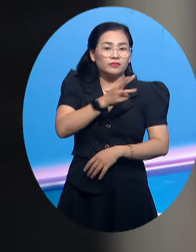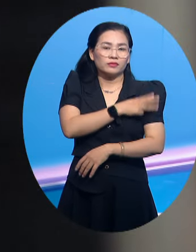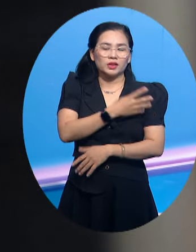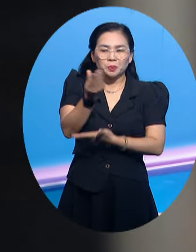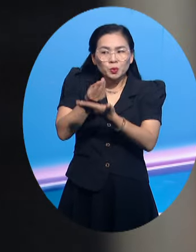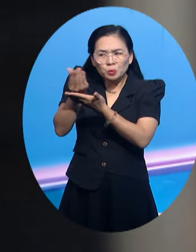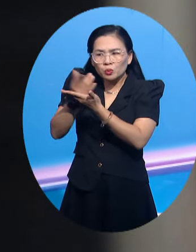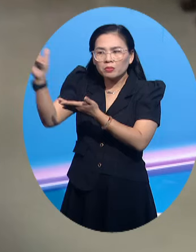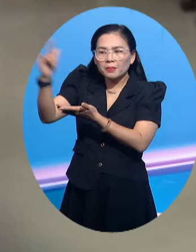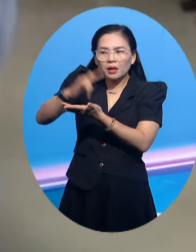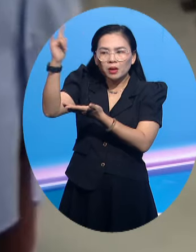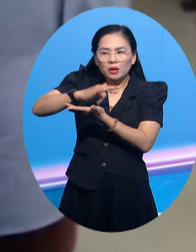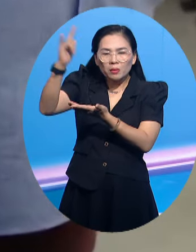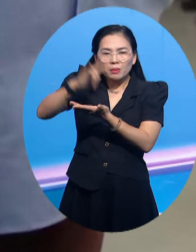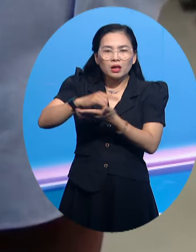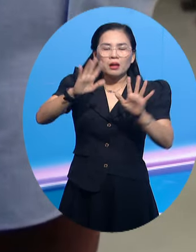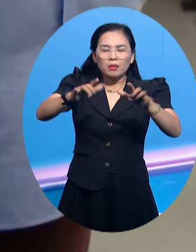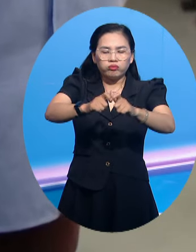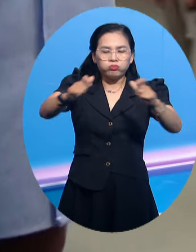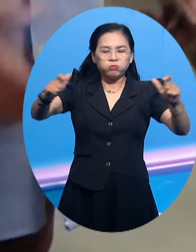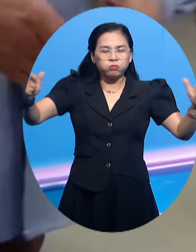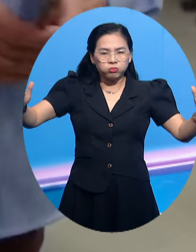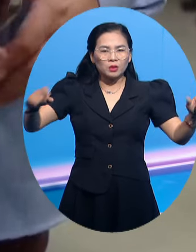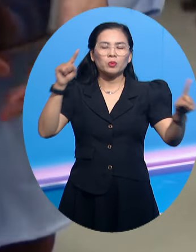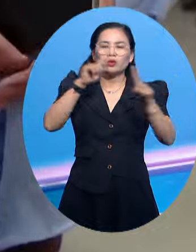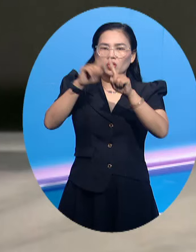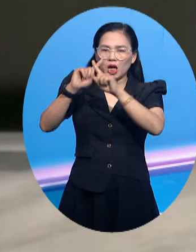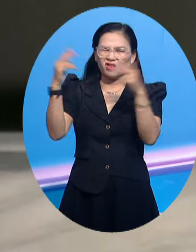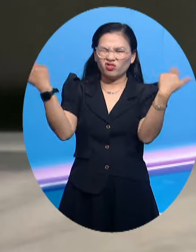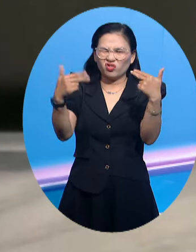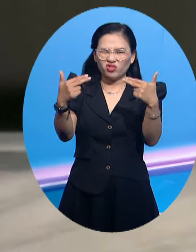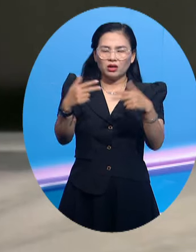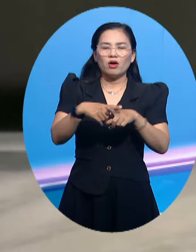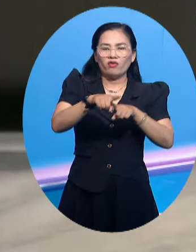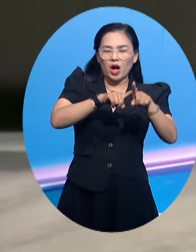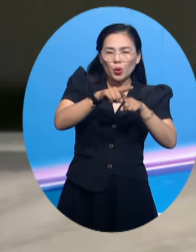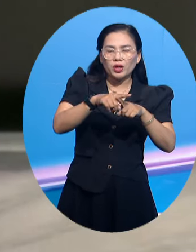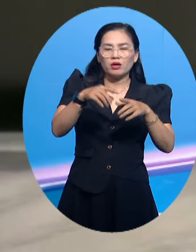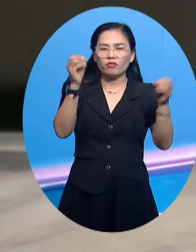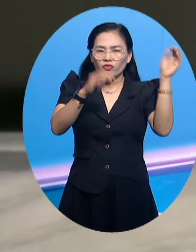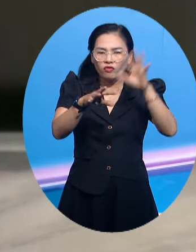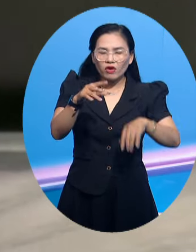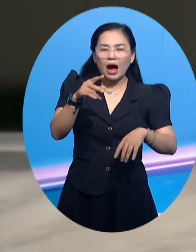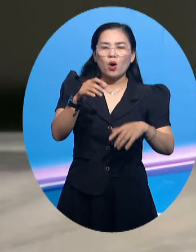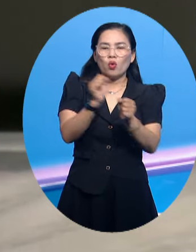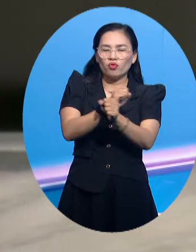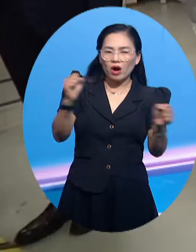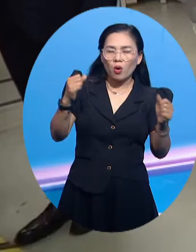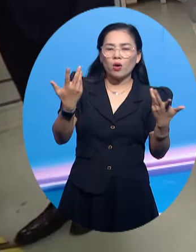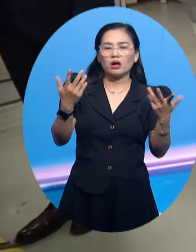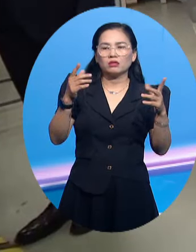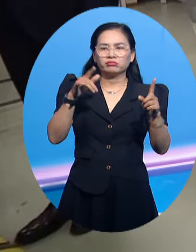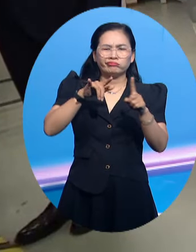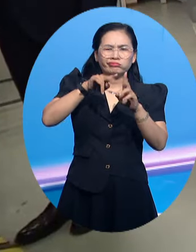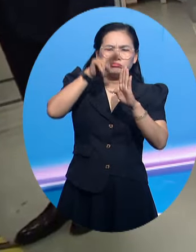ở nước ngoài và đẩ mạnh việc sản xuất của riêng họ để phục vụ nhiều mục tiêu khác nhau từ phá hủy Pháo binh và kho vũ khí đến tấn công các cơ sở hạ tầng